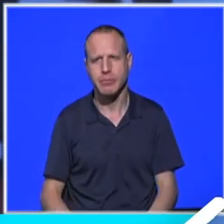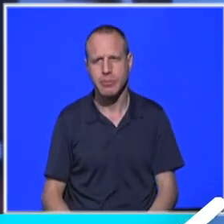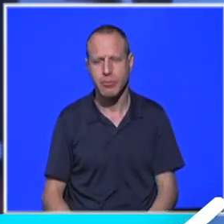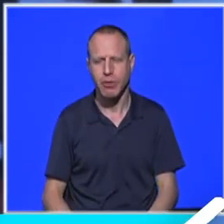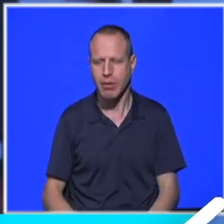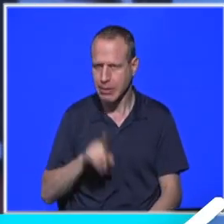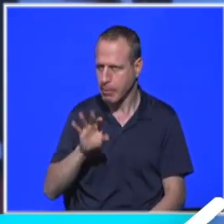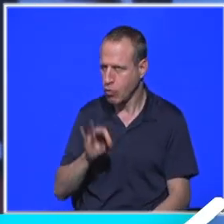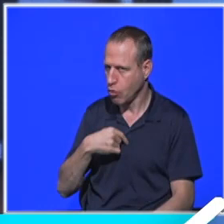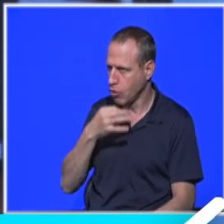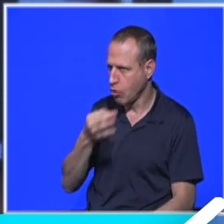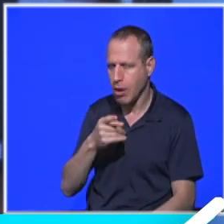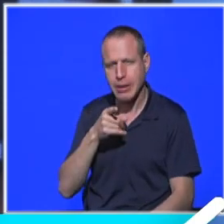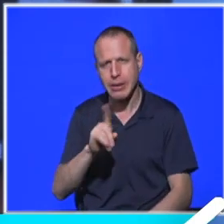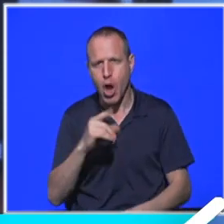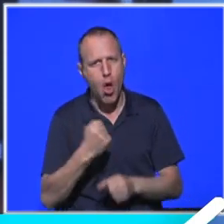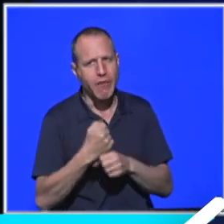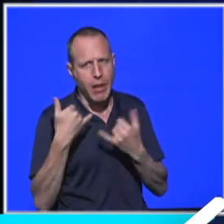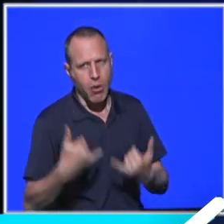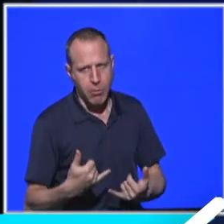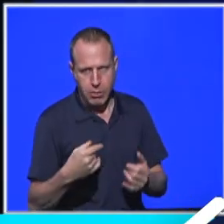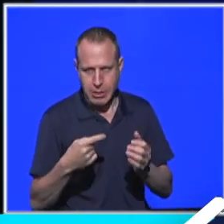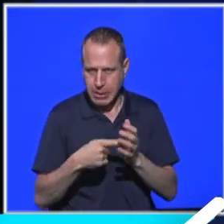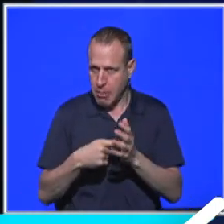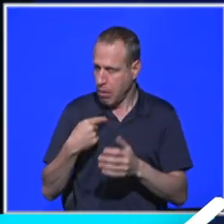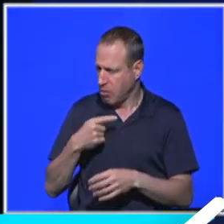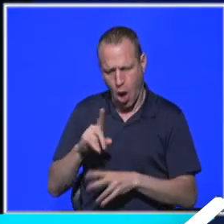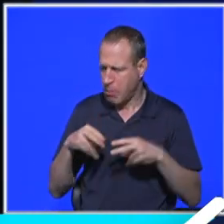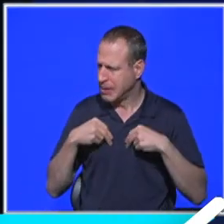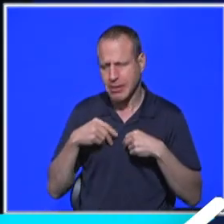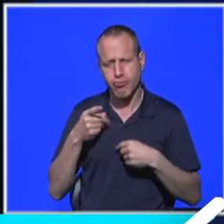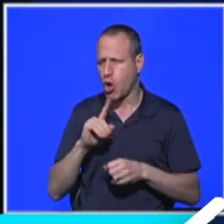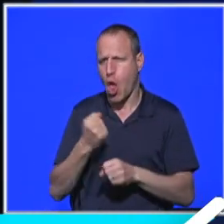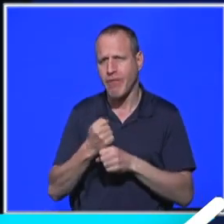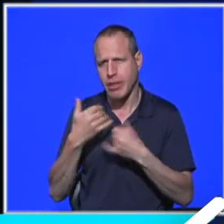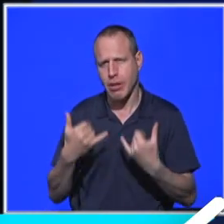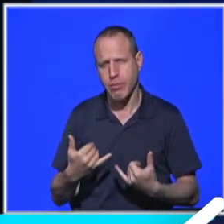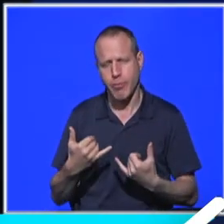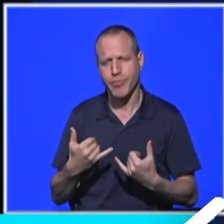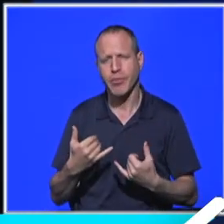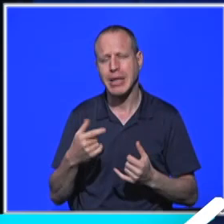שואל. וזה לא עובד היום. הסיבה, אני לא מסכים שזה לא עובד, הסיבה